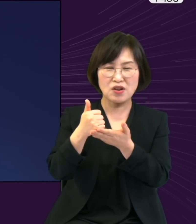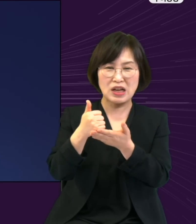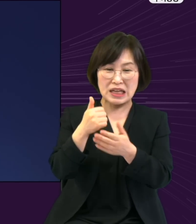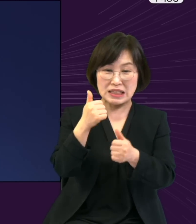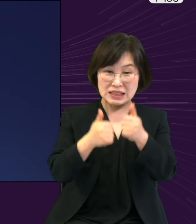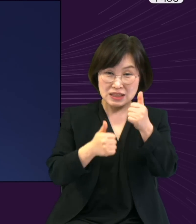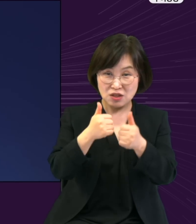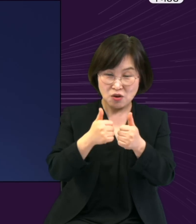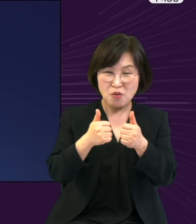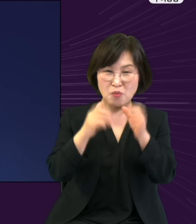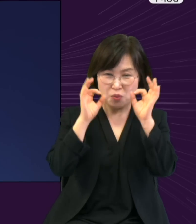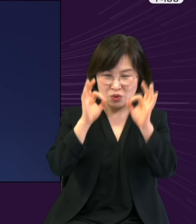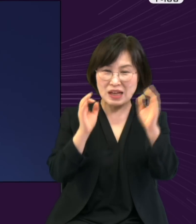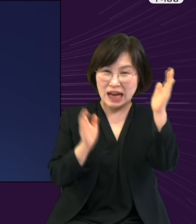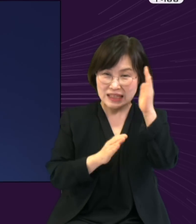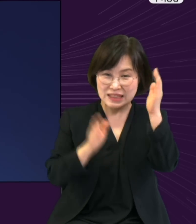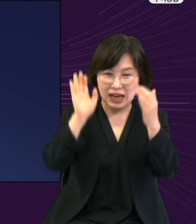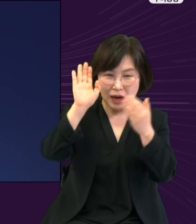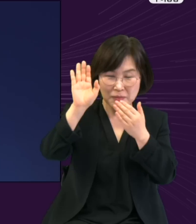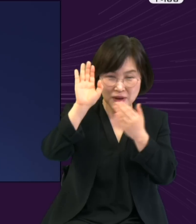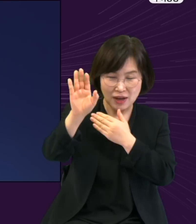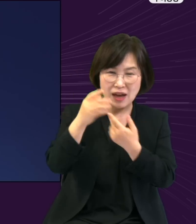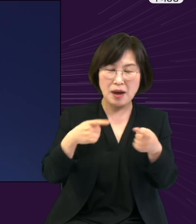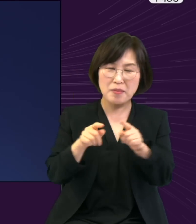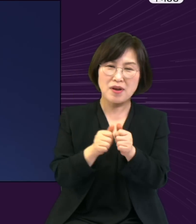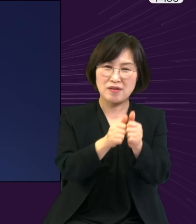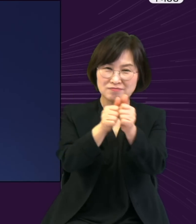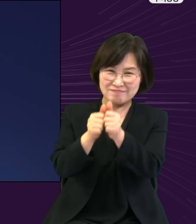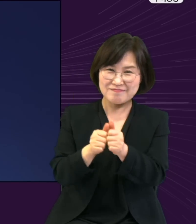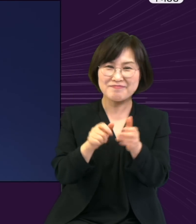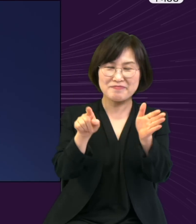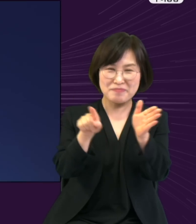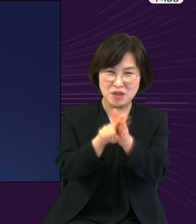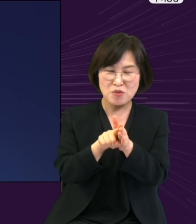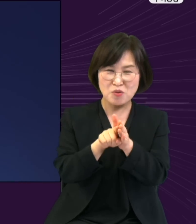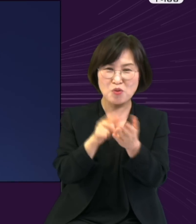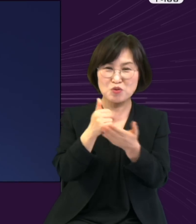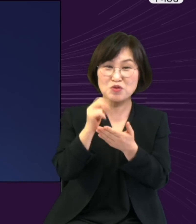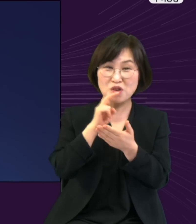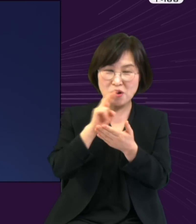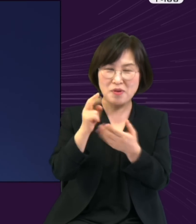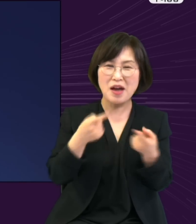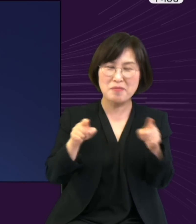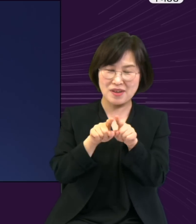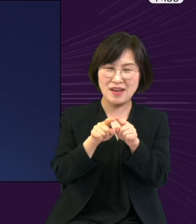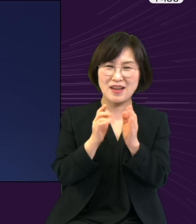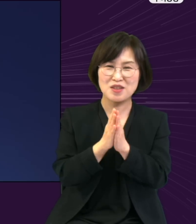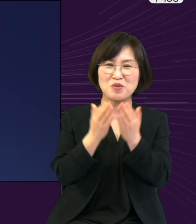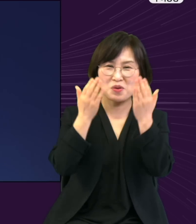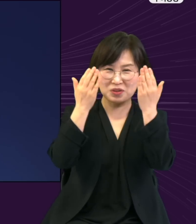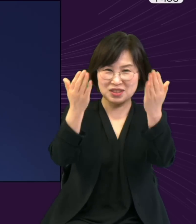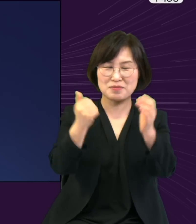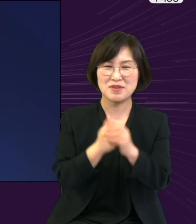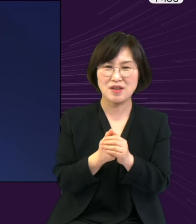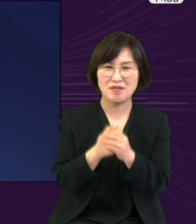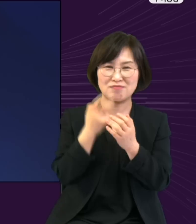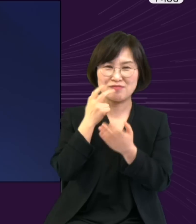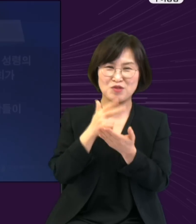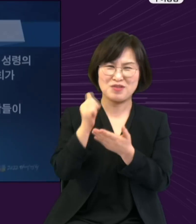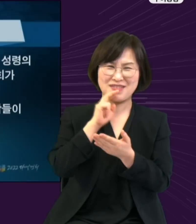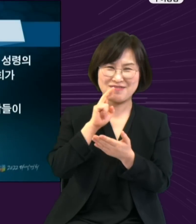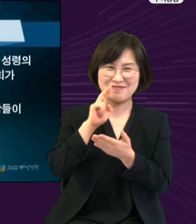앞날에 동행하실 줄로 믿고 다 함께 주여 한번 큰 소리로 외치고 기도하겠습니다. 주여!